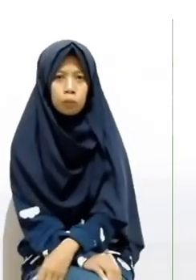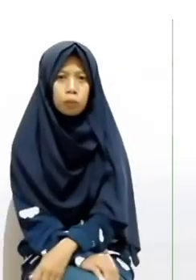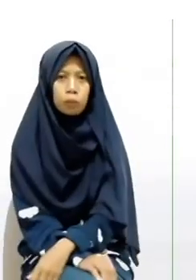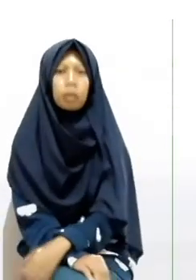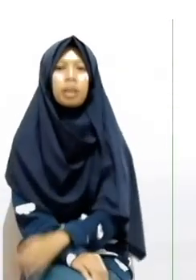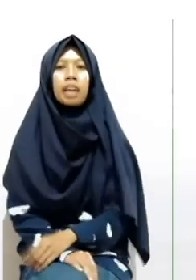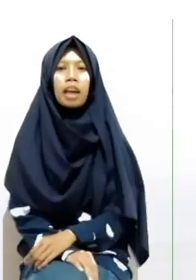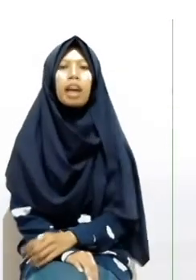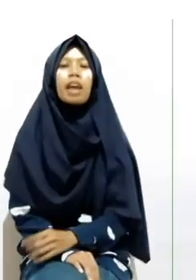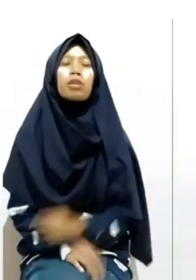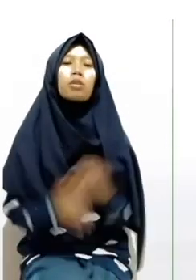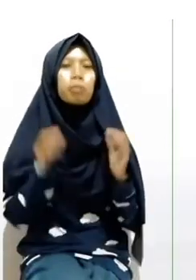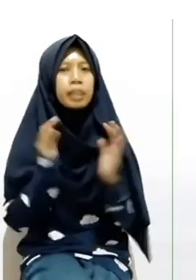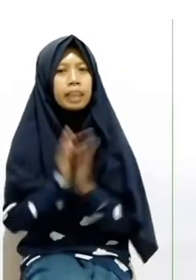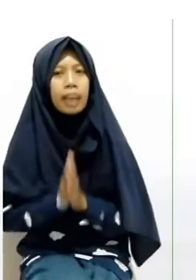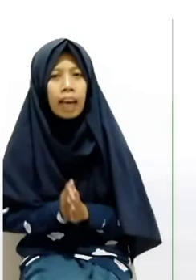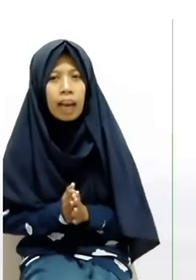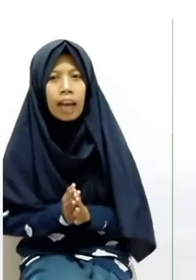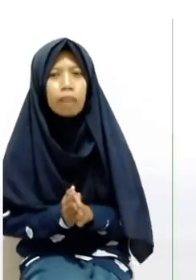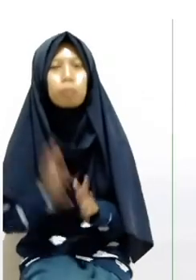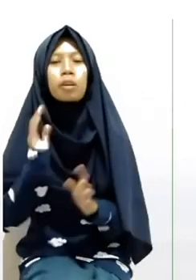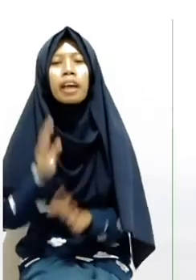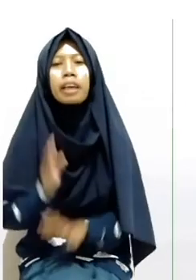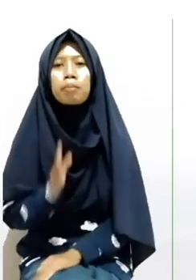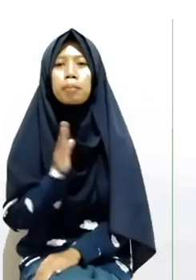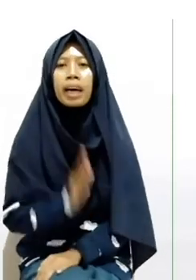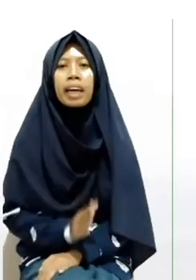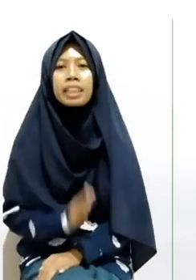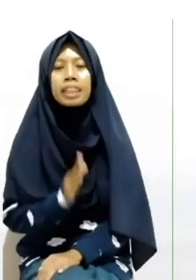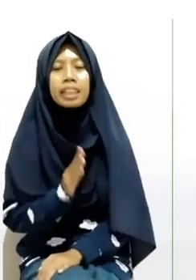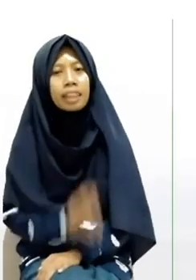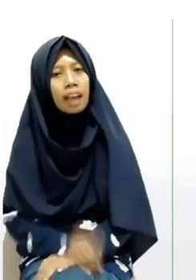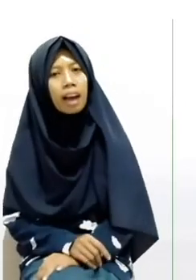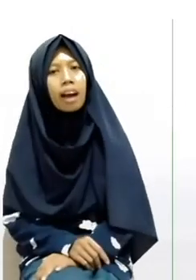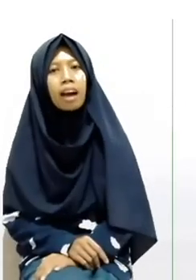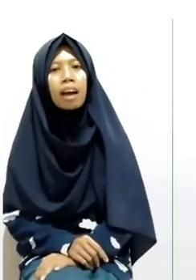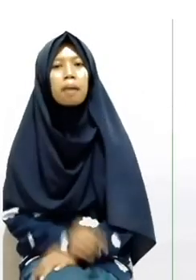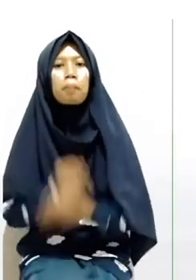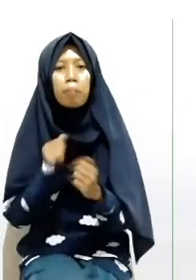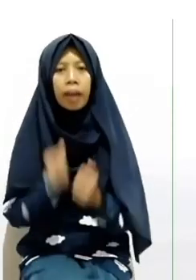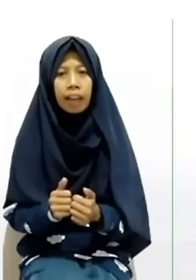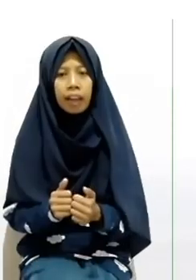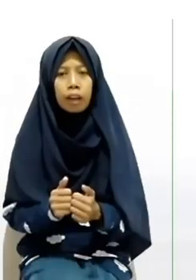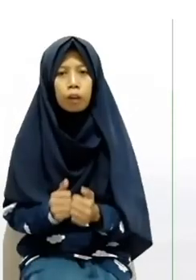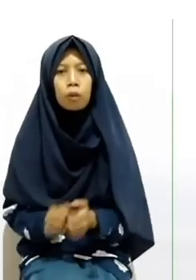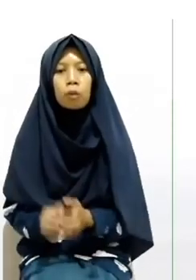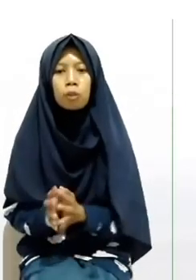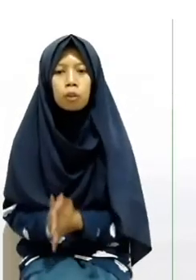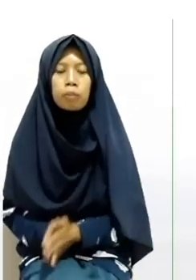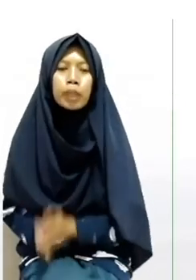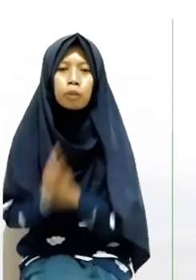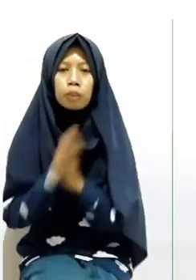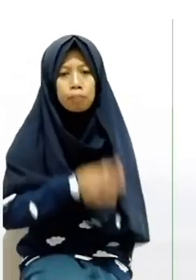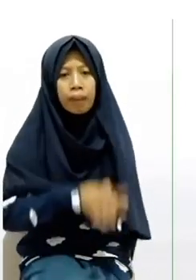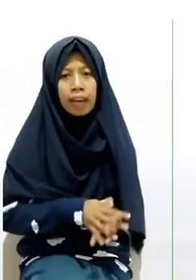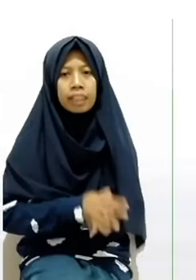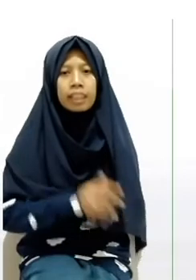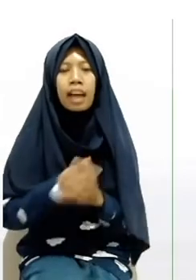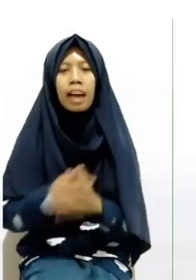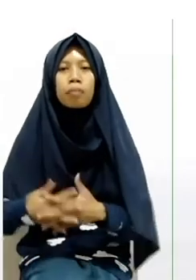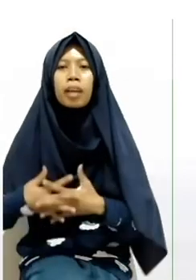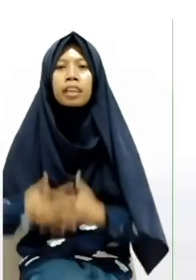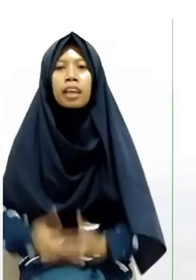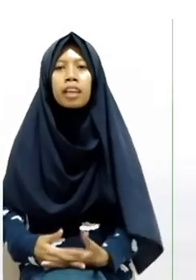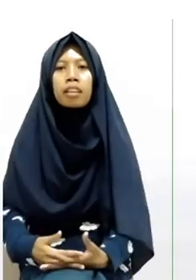seperti itu Nah Cukup Sekian dulu dari membahas tentang belt untuk minggu depan